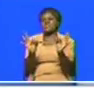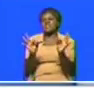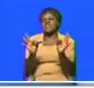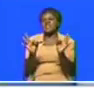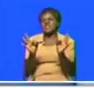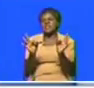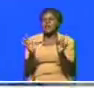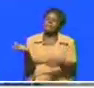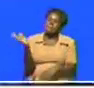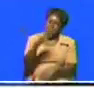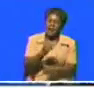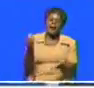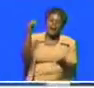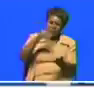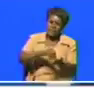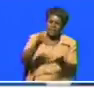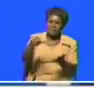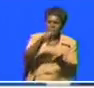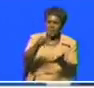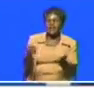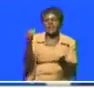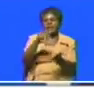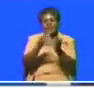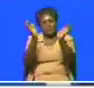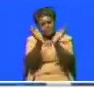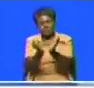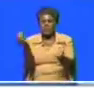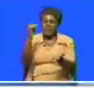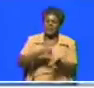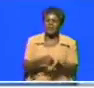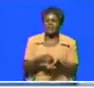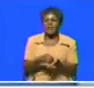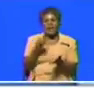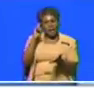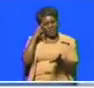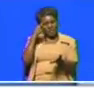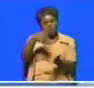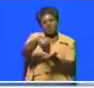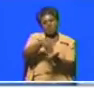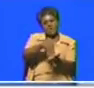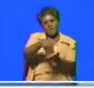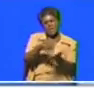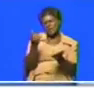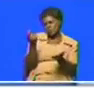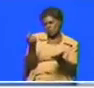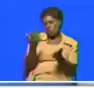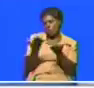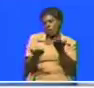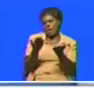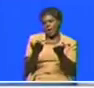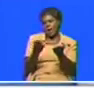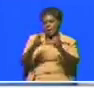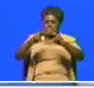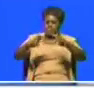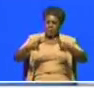na wamerudia kosa lile lile, wakakamatwa tena. Wakakamatwa tena na kufikishwa mahakamani. Nafikiri kuna utepetevu fulani hasa kwa vitengo vya